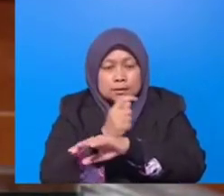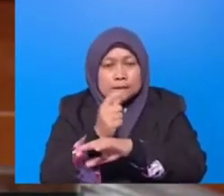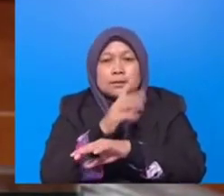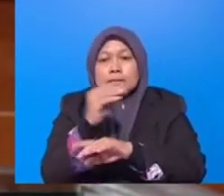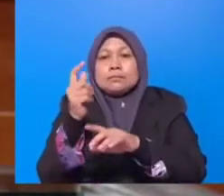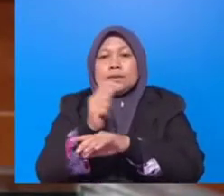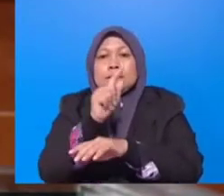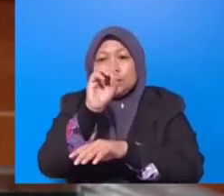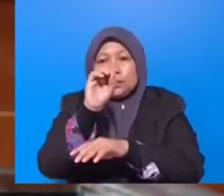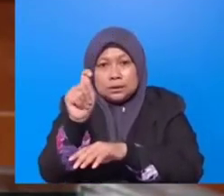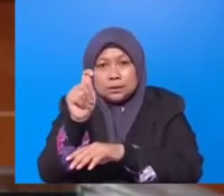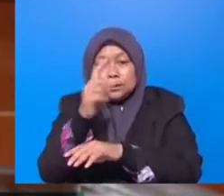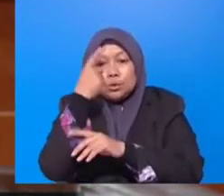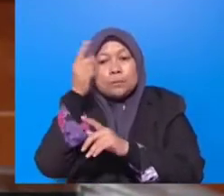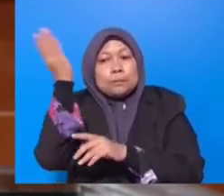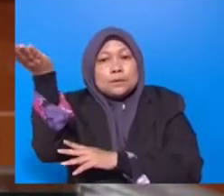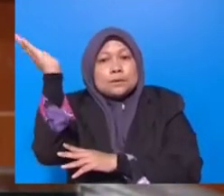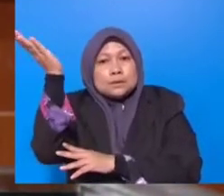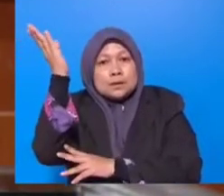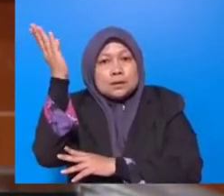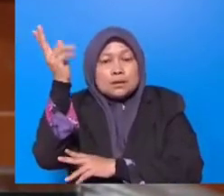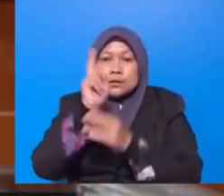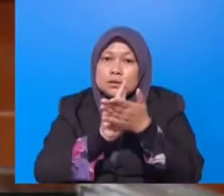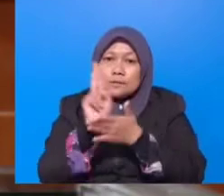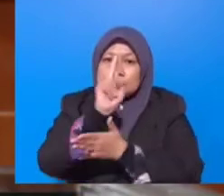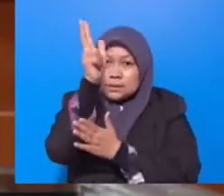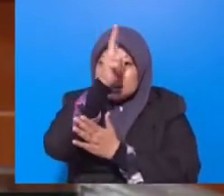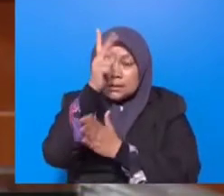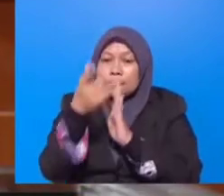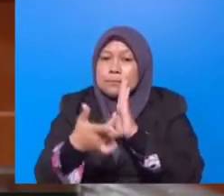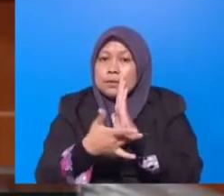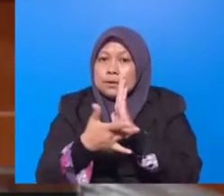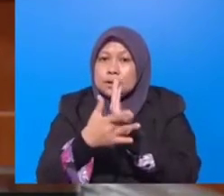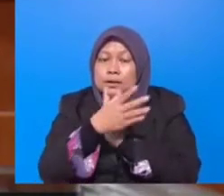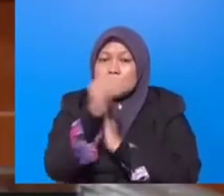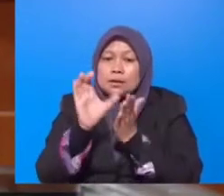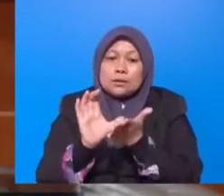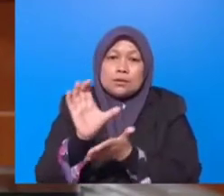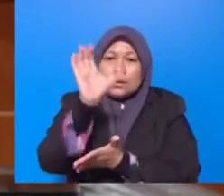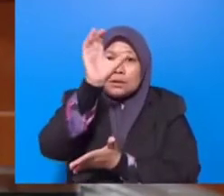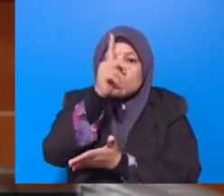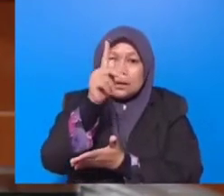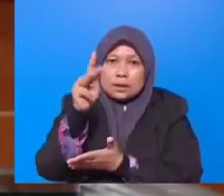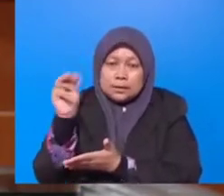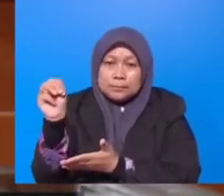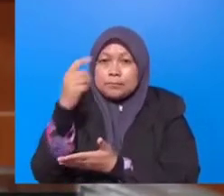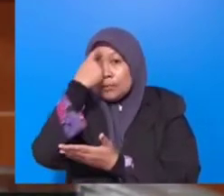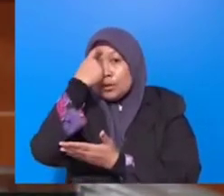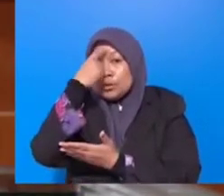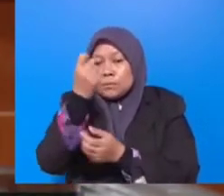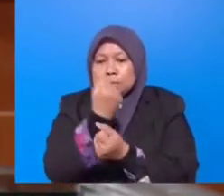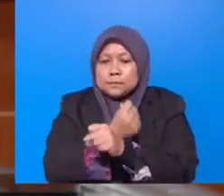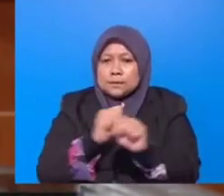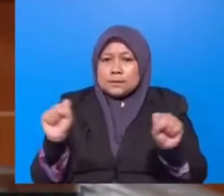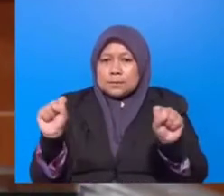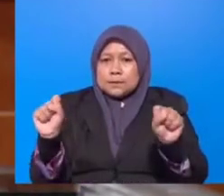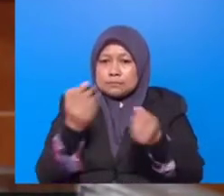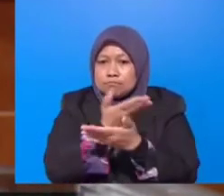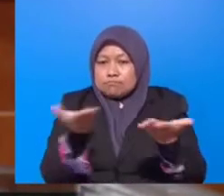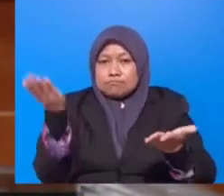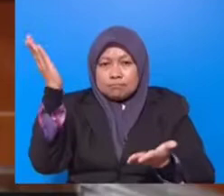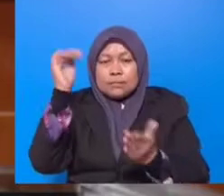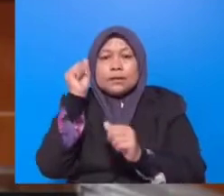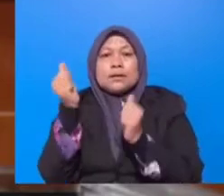trainers Tio tips kepada ponsel rahim si awam Politeknik dan codes community untuk mempersiapkan mereka